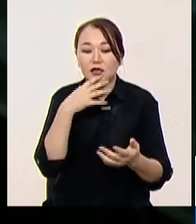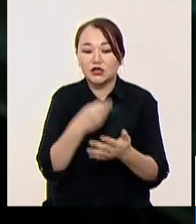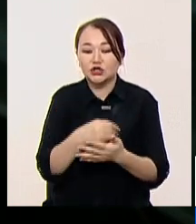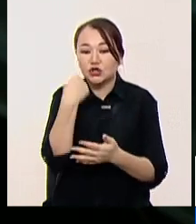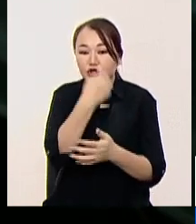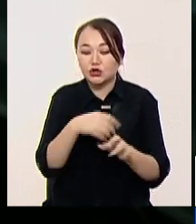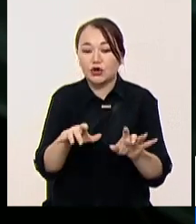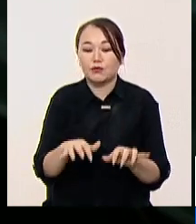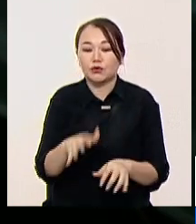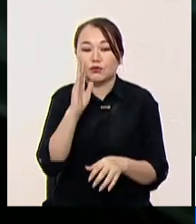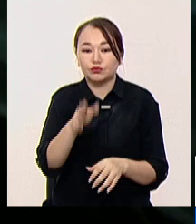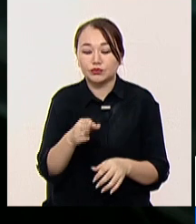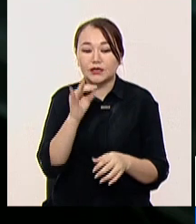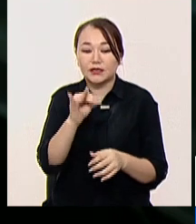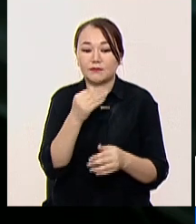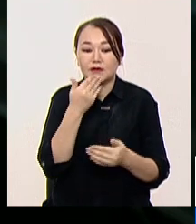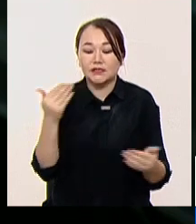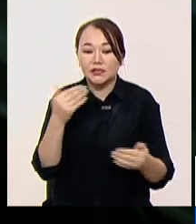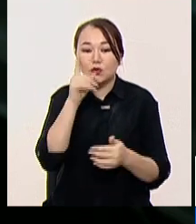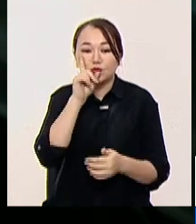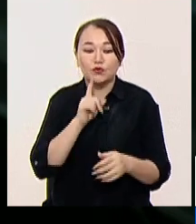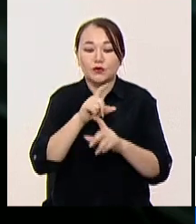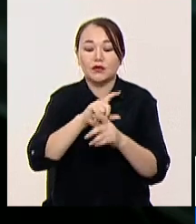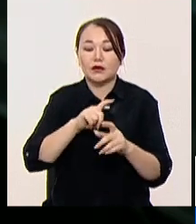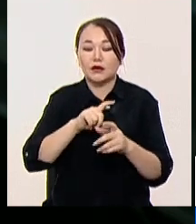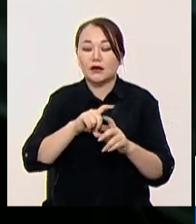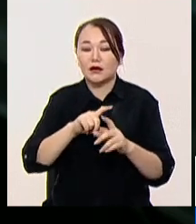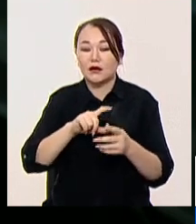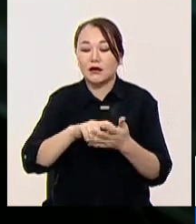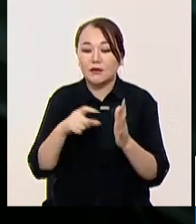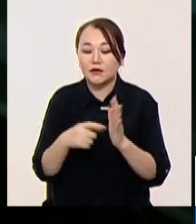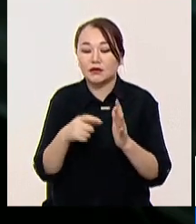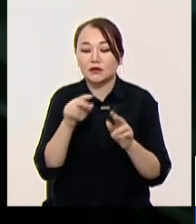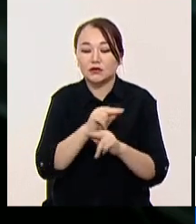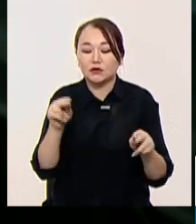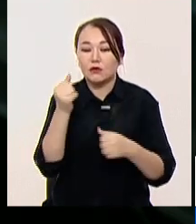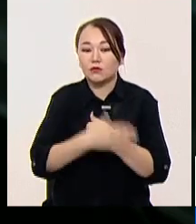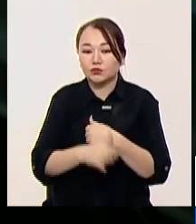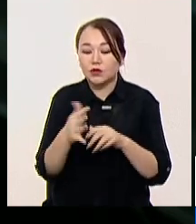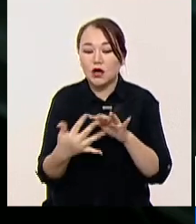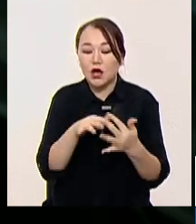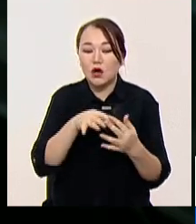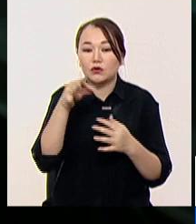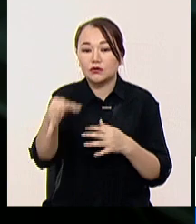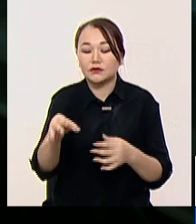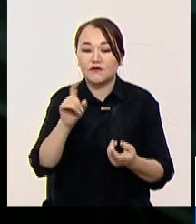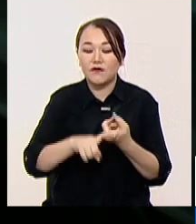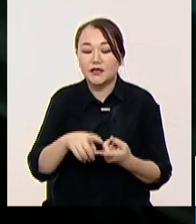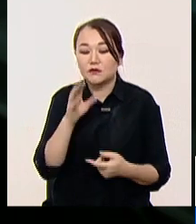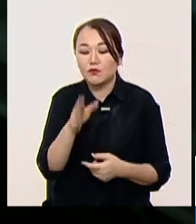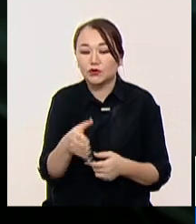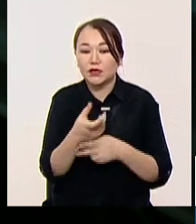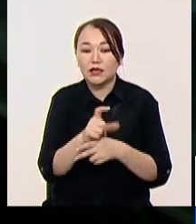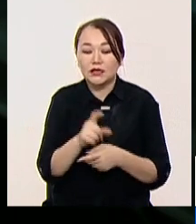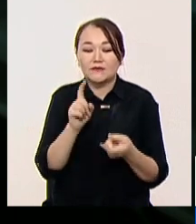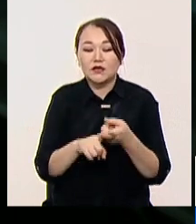компьютерлер болады. Және соңғысы, жайлы мектептер комьюнити орталығының рөлін атқарады. Әсіресе бұл ауылдық жерлерге қатысты болмақ. Оған